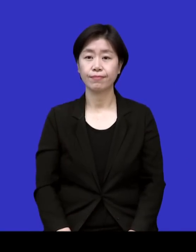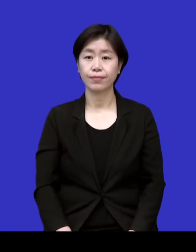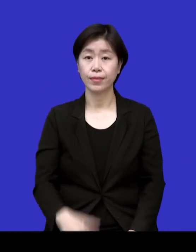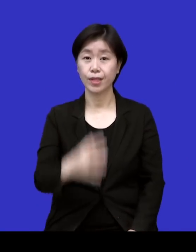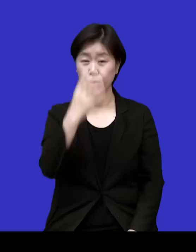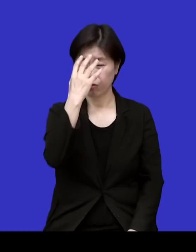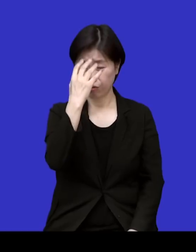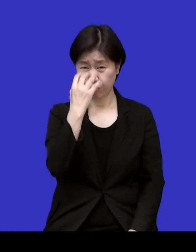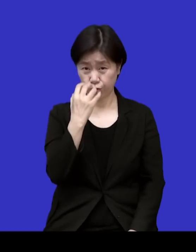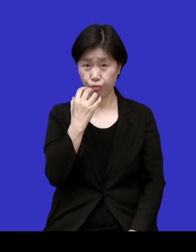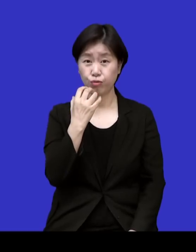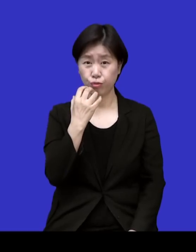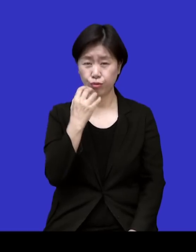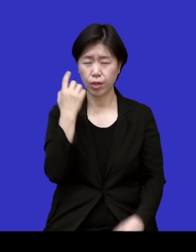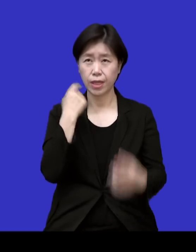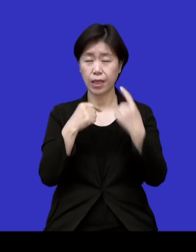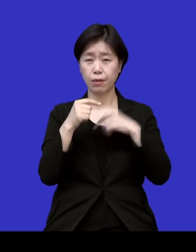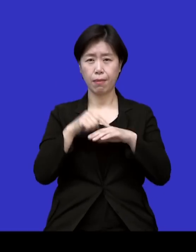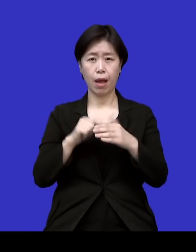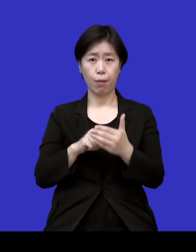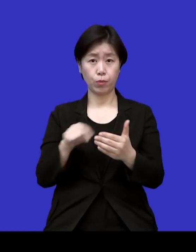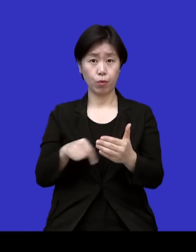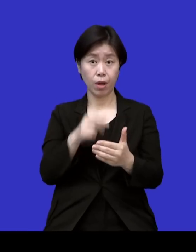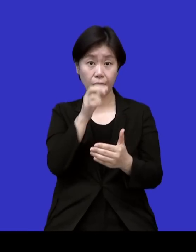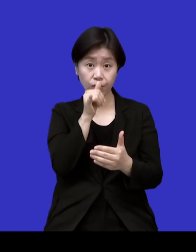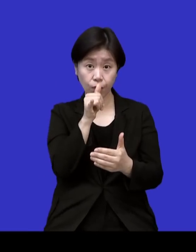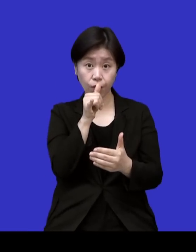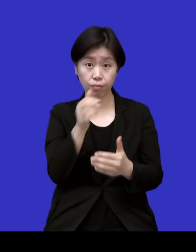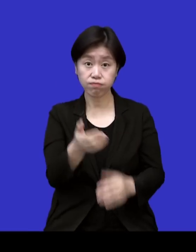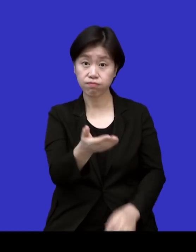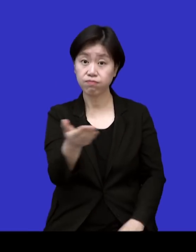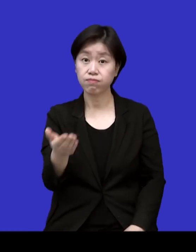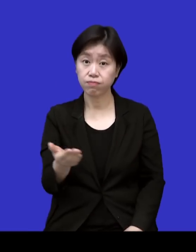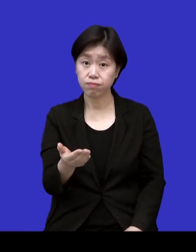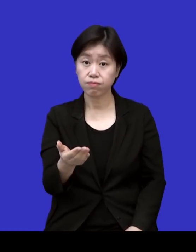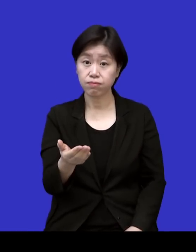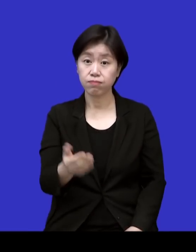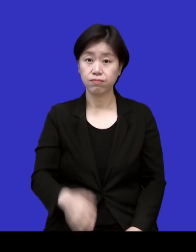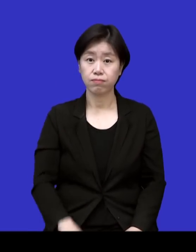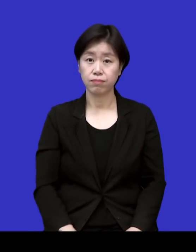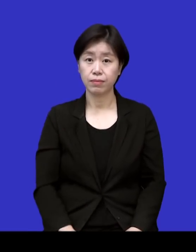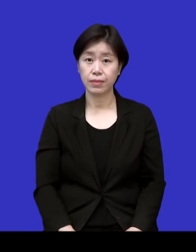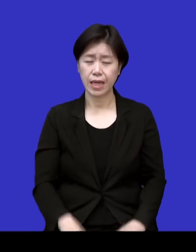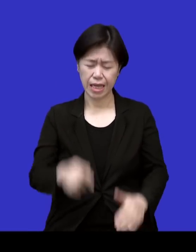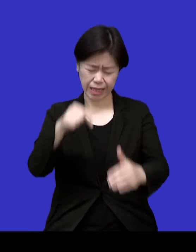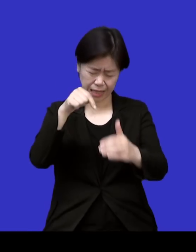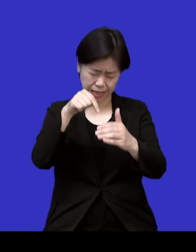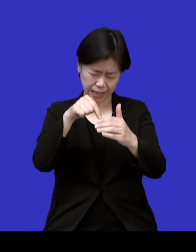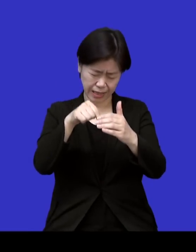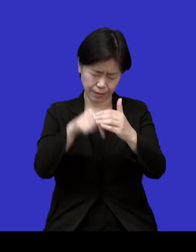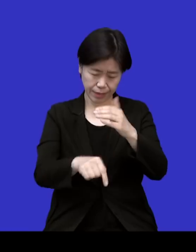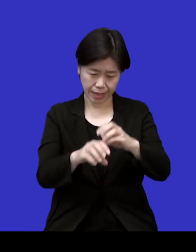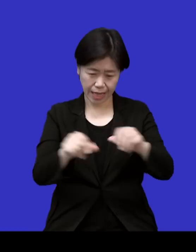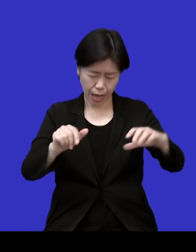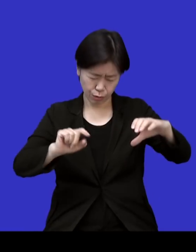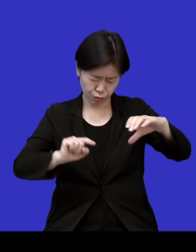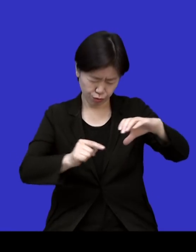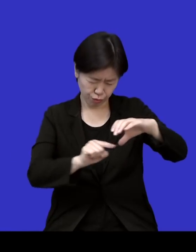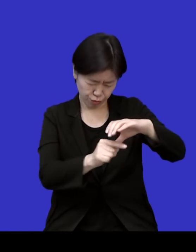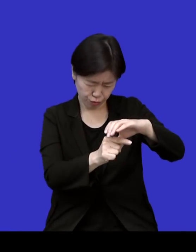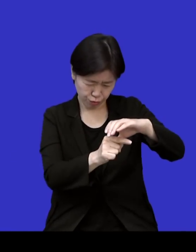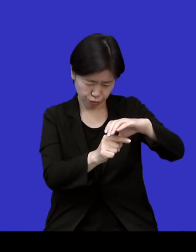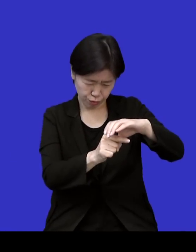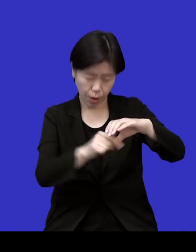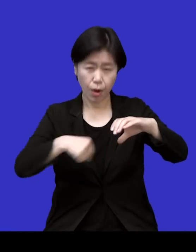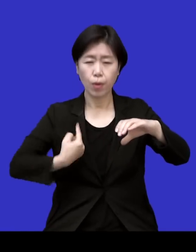우울하게 이렇게 상처가 있는 분들은 음. 정말 이렇게 땅굴 속에 사는 것 같아요. 깊은 땅에 굴을